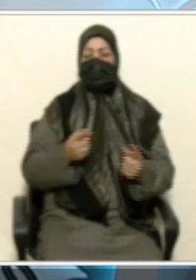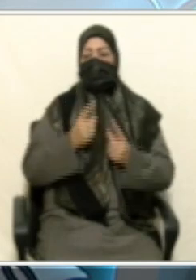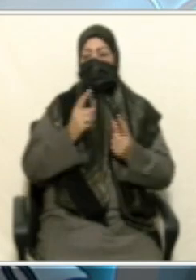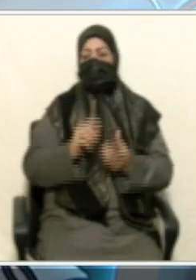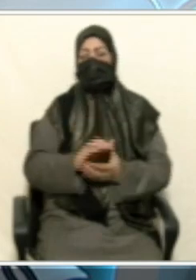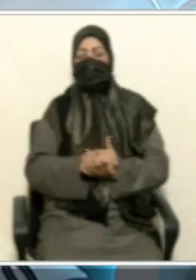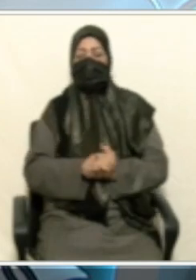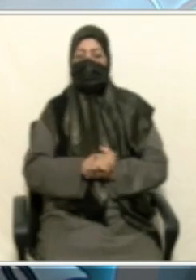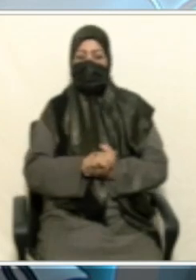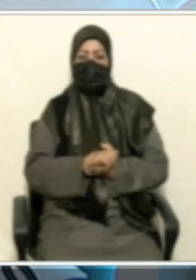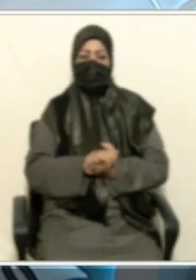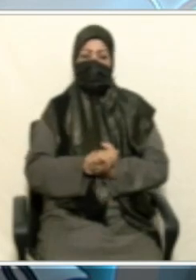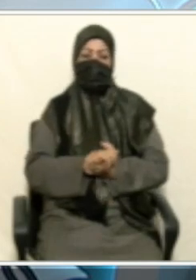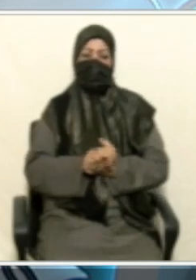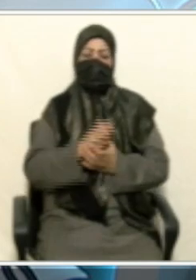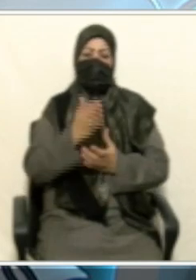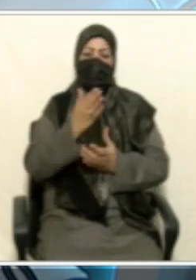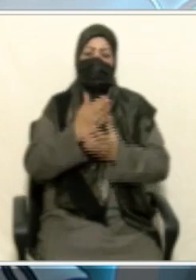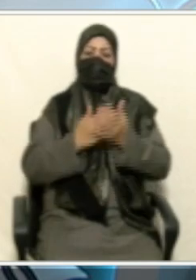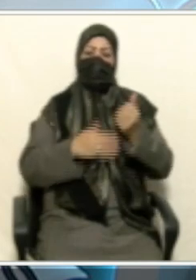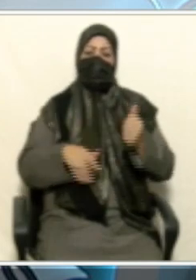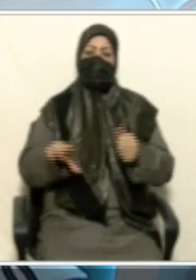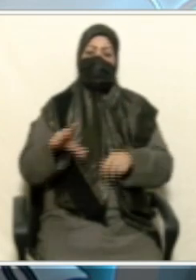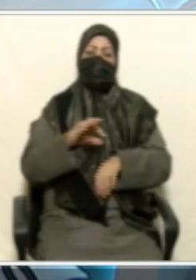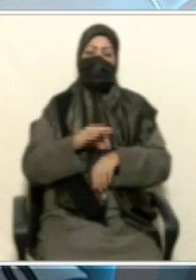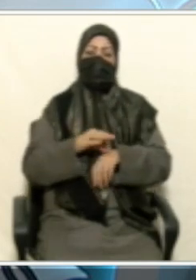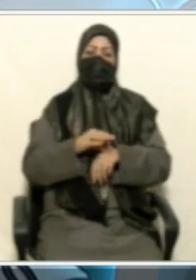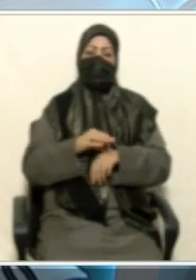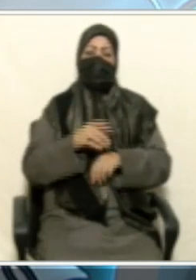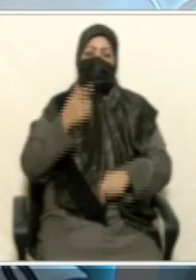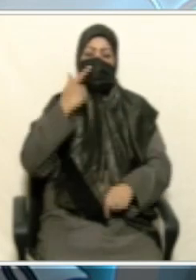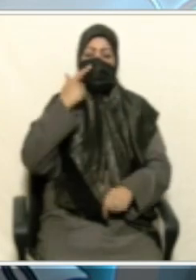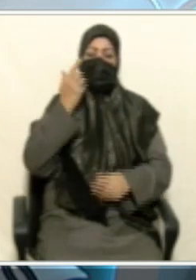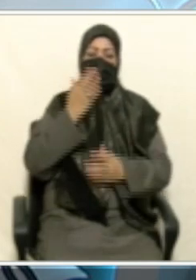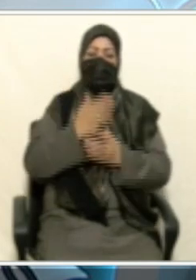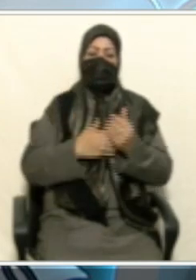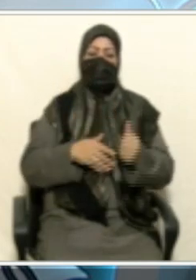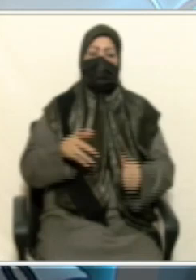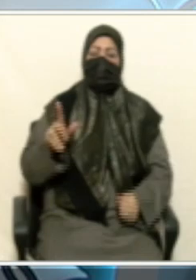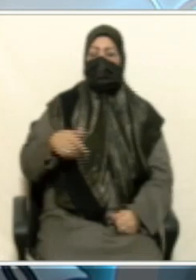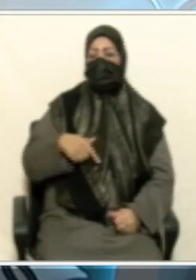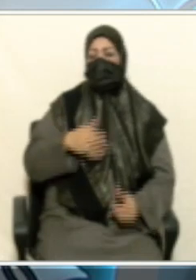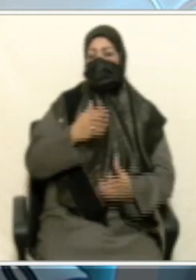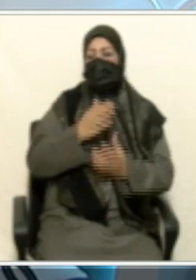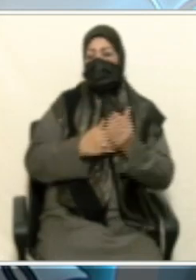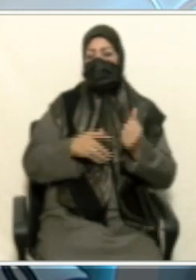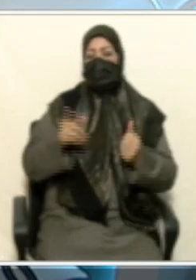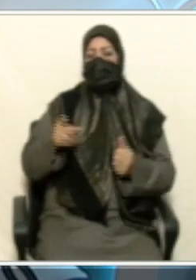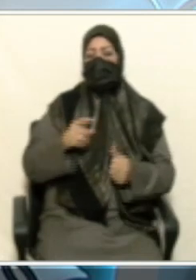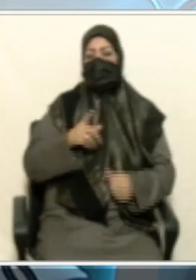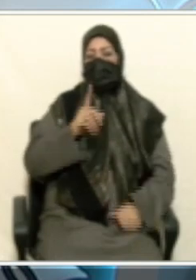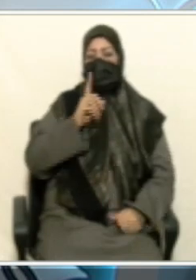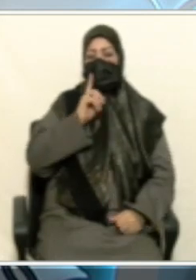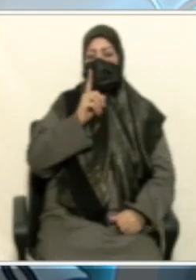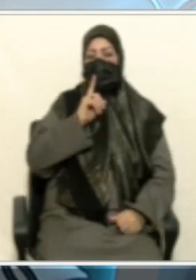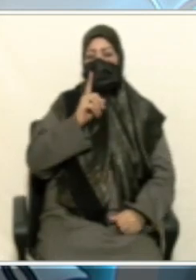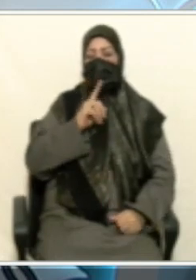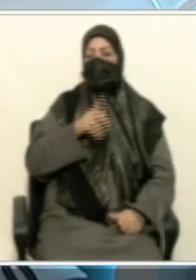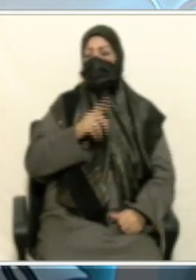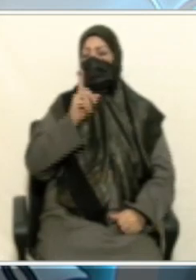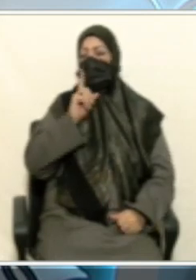حتى إذا بلغت كشفت له أو قلبت له ظهر المجن كما يقولون، يعني عاش